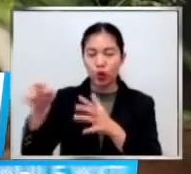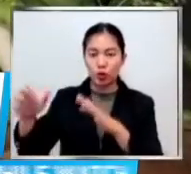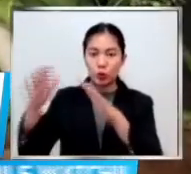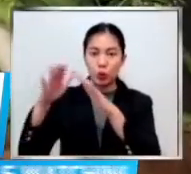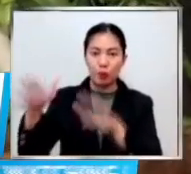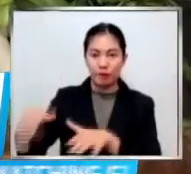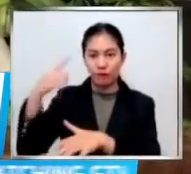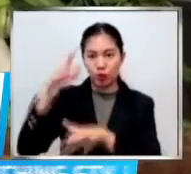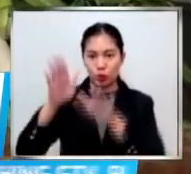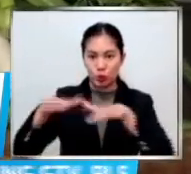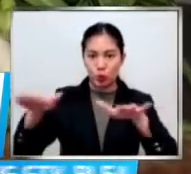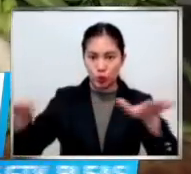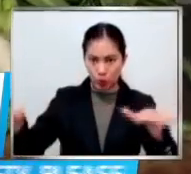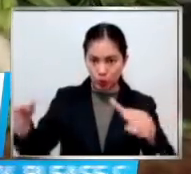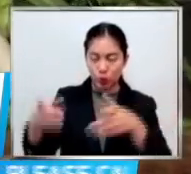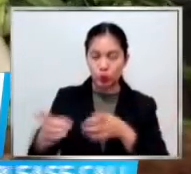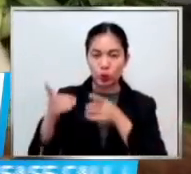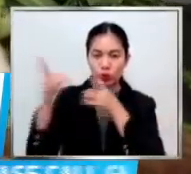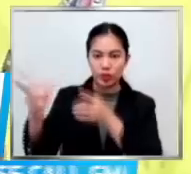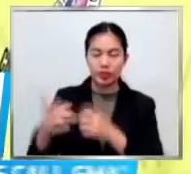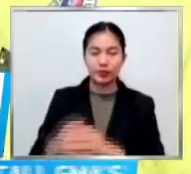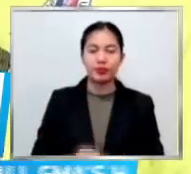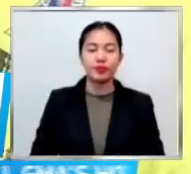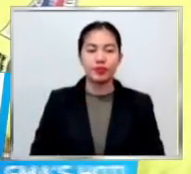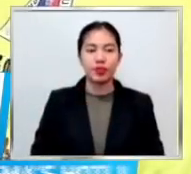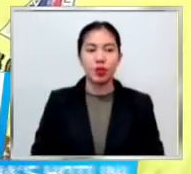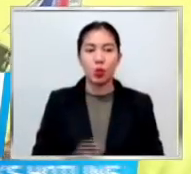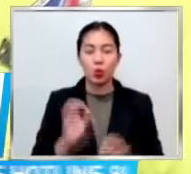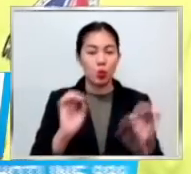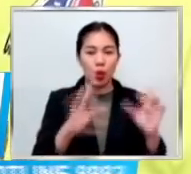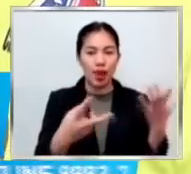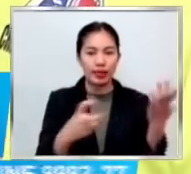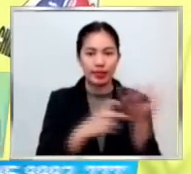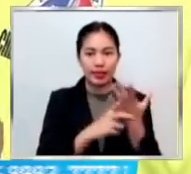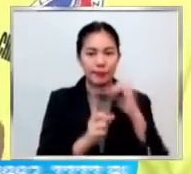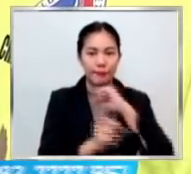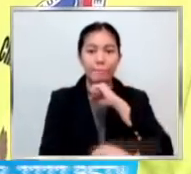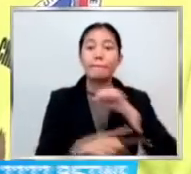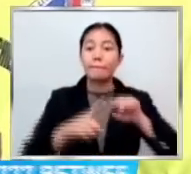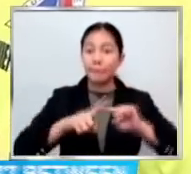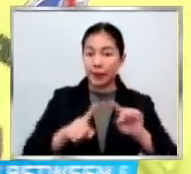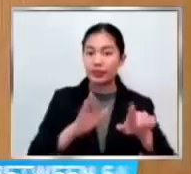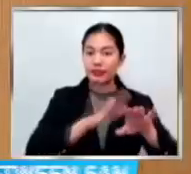Task Force Disiplina, tuloy lang ang kanilang operasyon. James Agustin, GMA News.